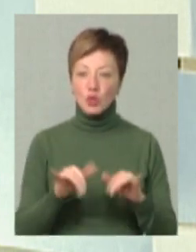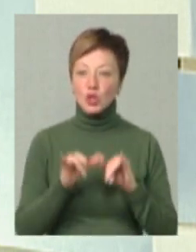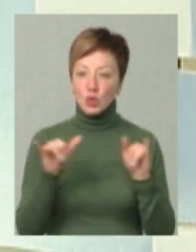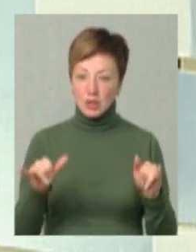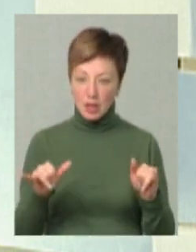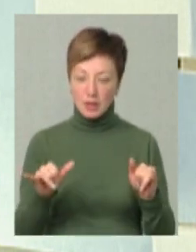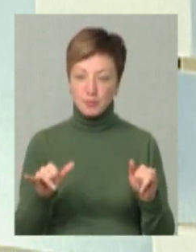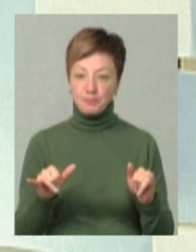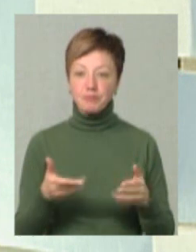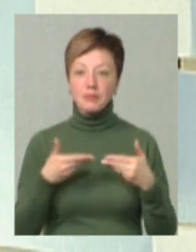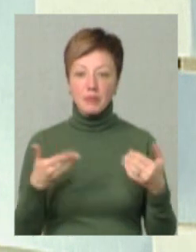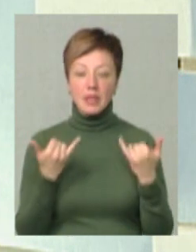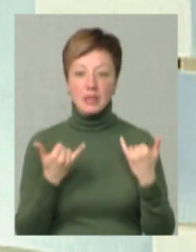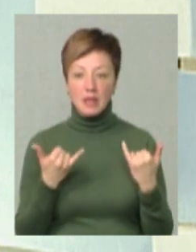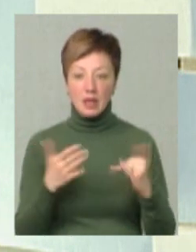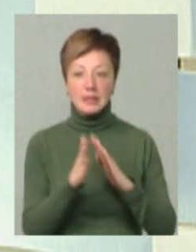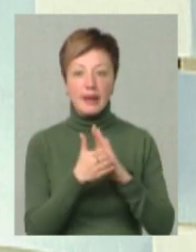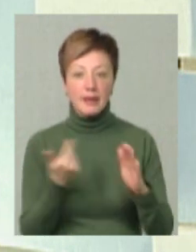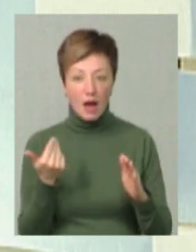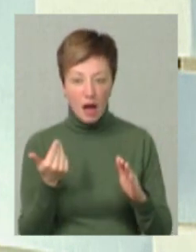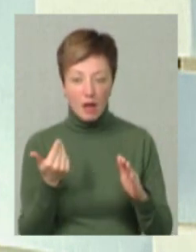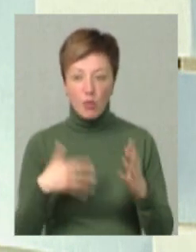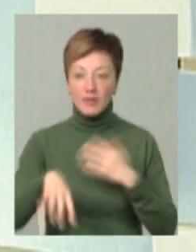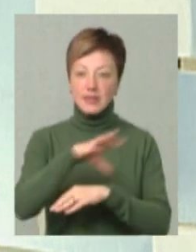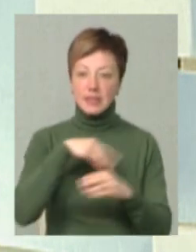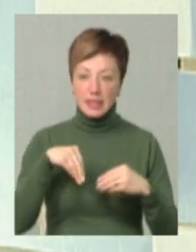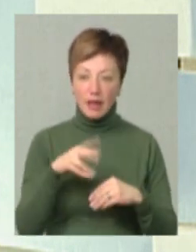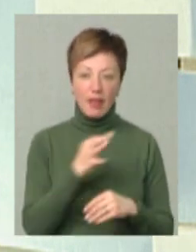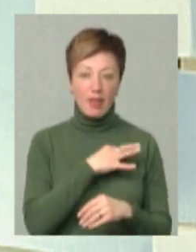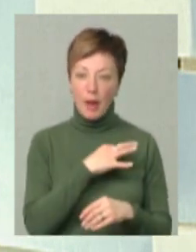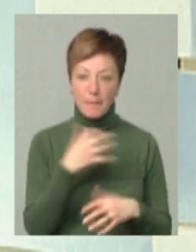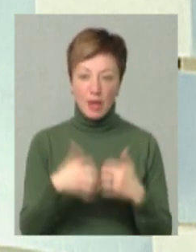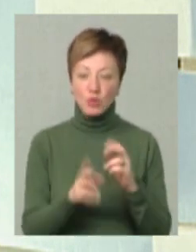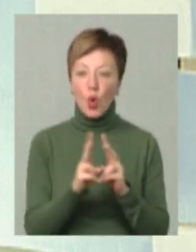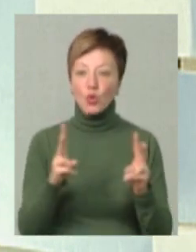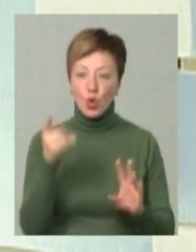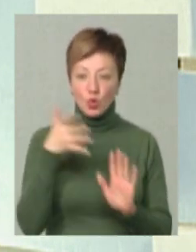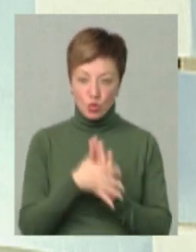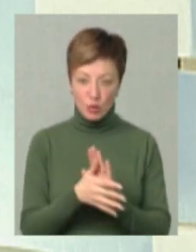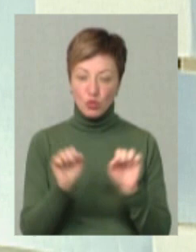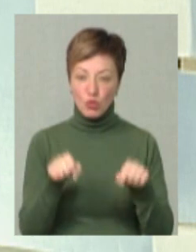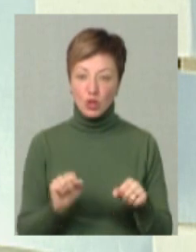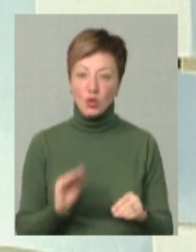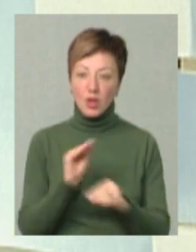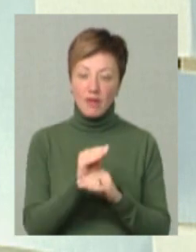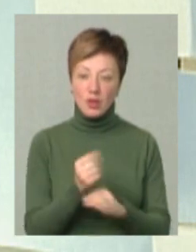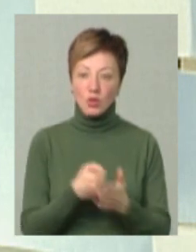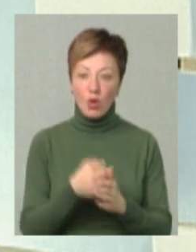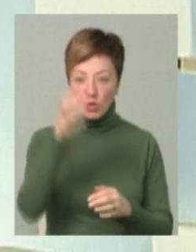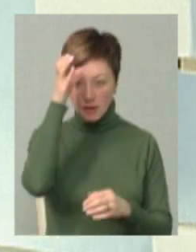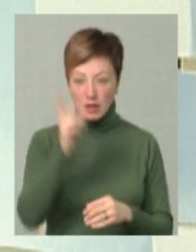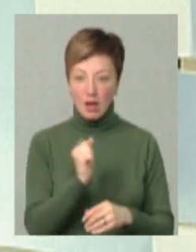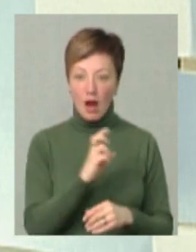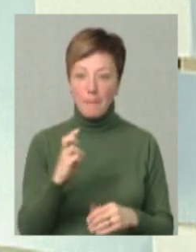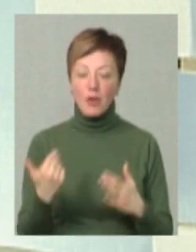зростати. Тому що ми зараз навіть закликаємо всіх небайдужих, хто розуміє, що можна додавати до освітнього